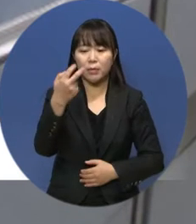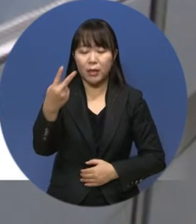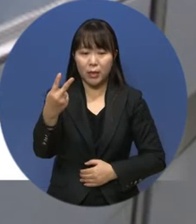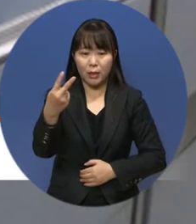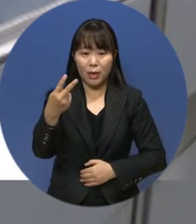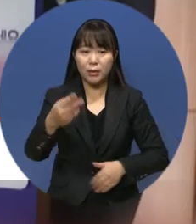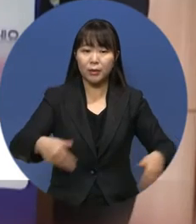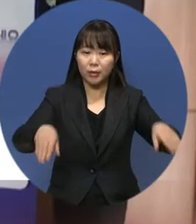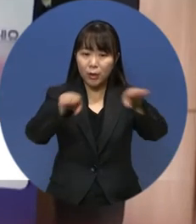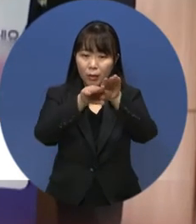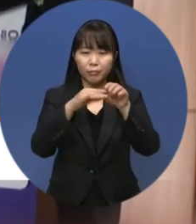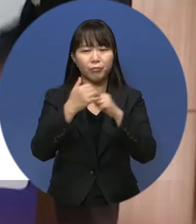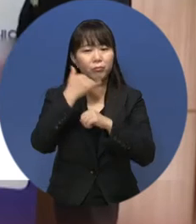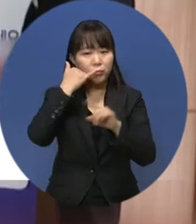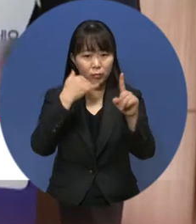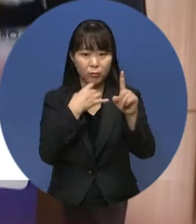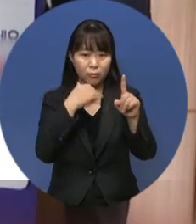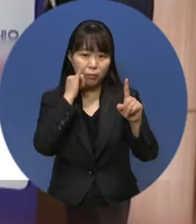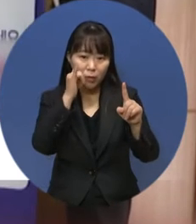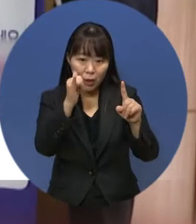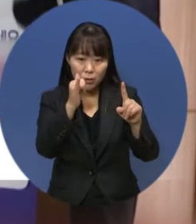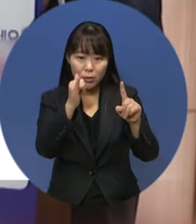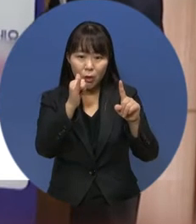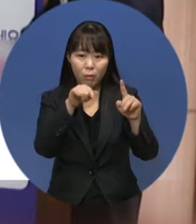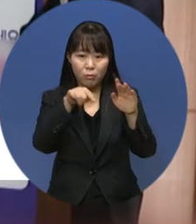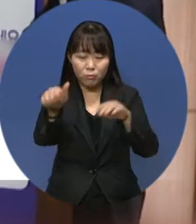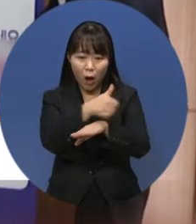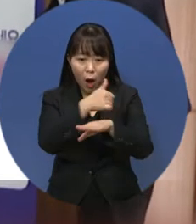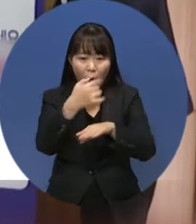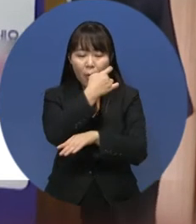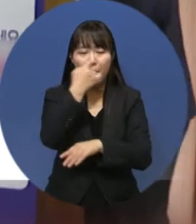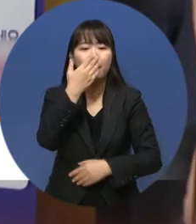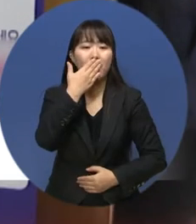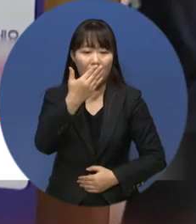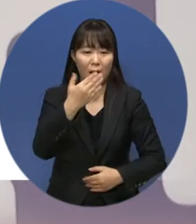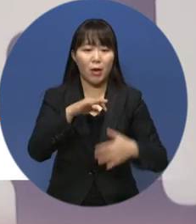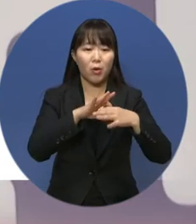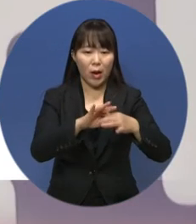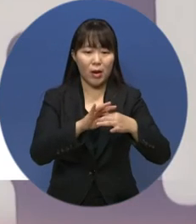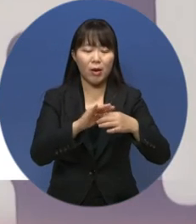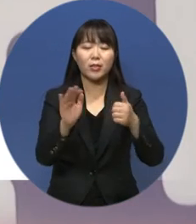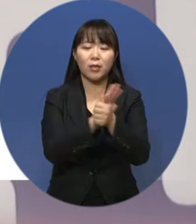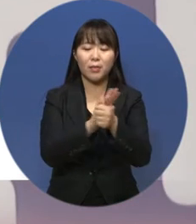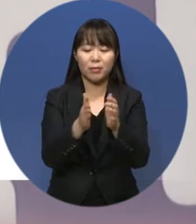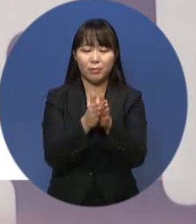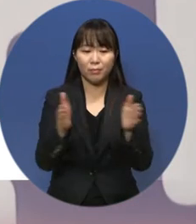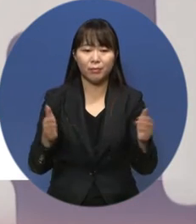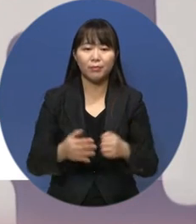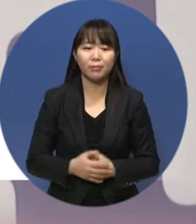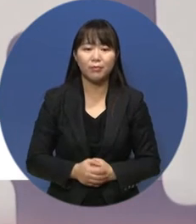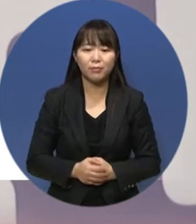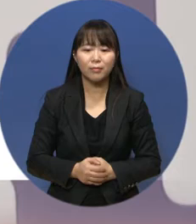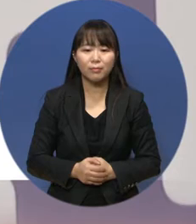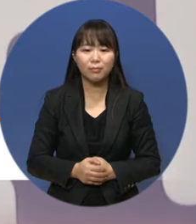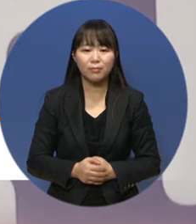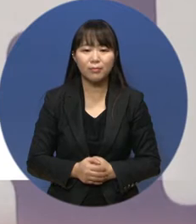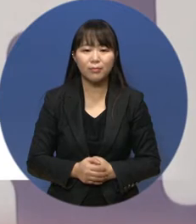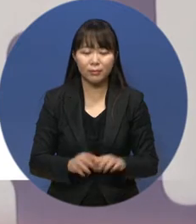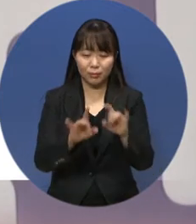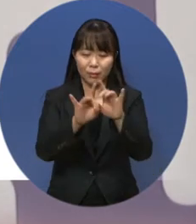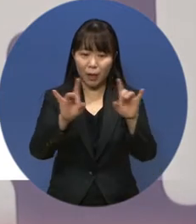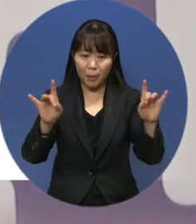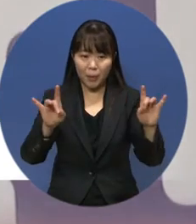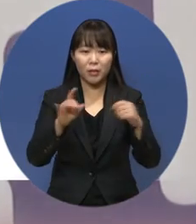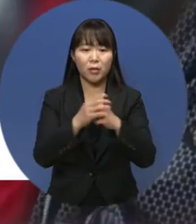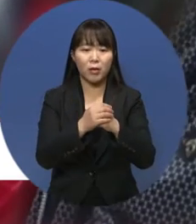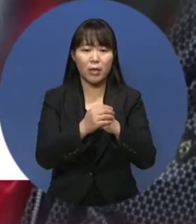시설의 전화 한통만 으로 출입 확인이 가능한 안심 콜 출입 관리 서비스를 도입했습니다 각 시설